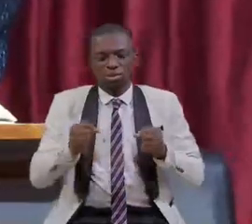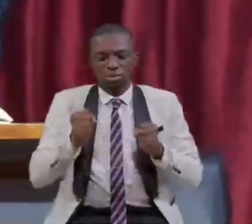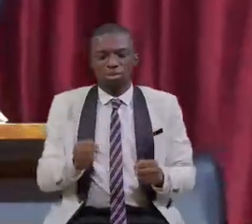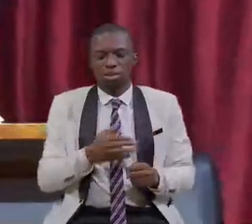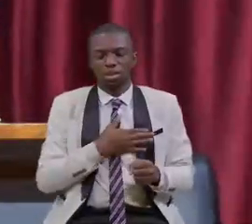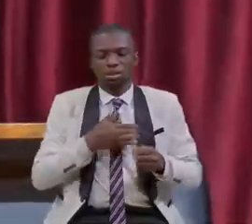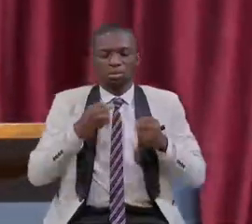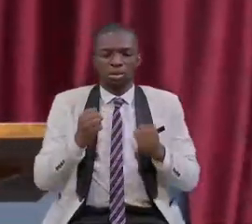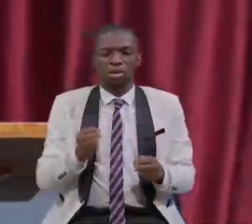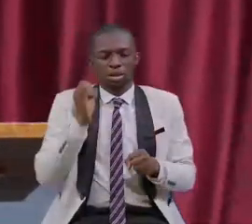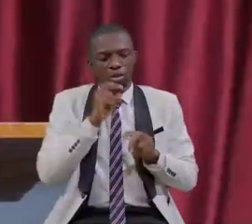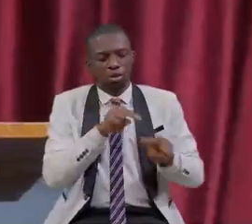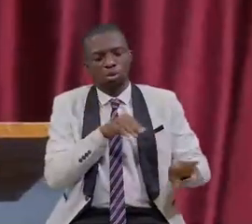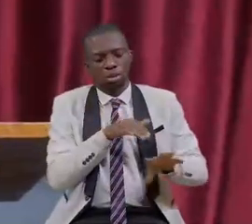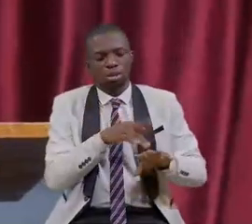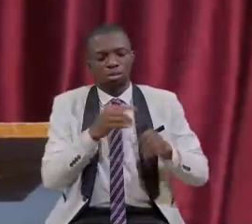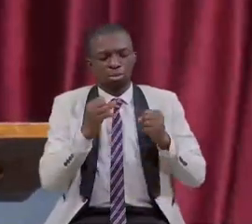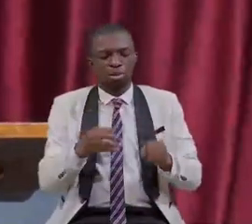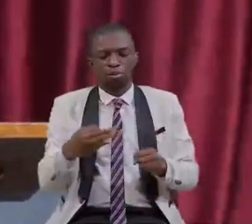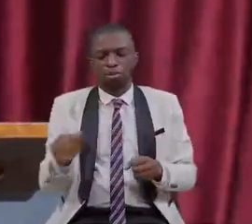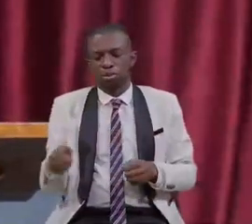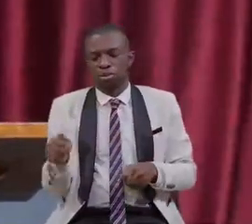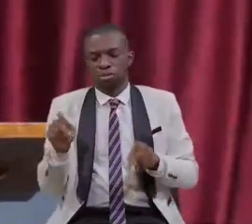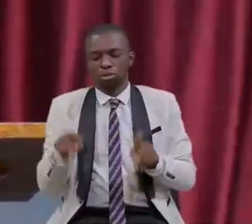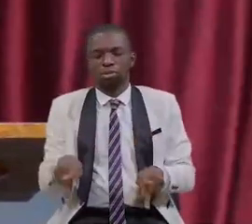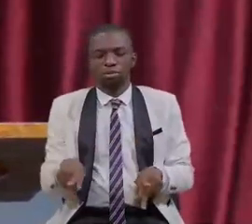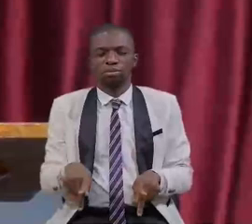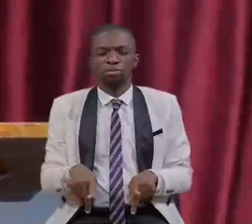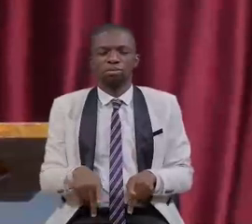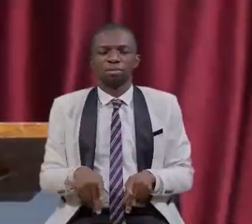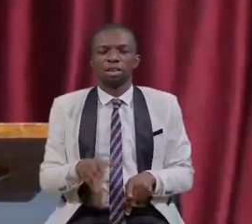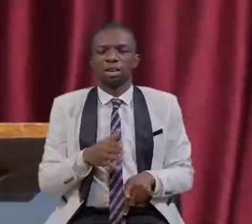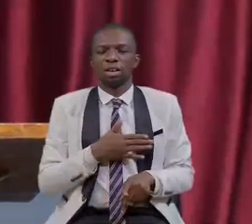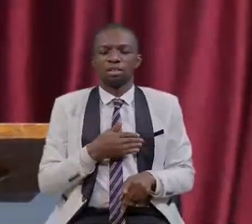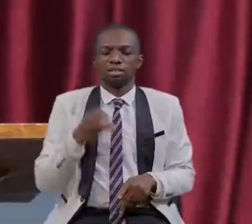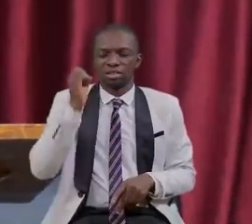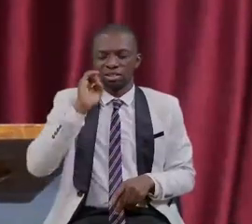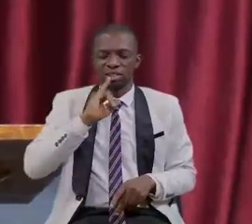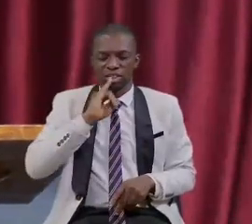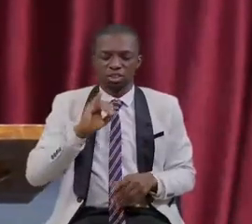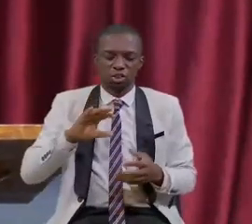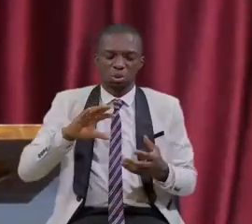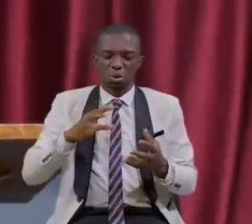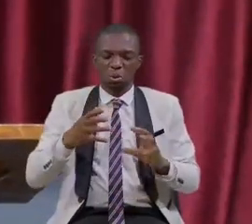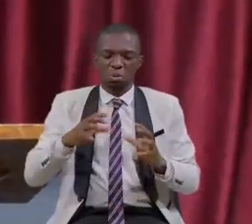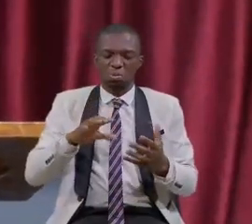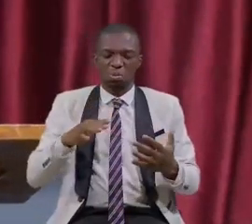Mais en regardant la force de l'autre, et dans sa comparaison charnelle,